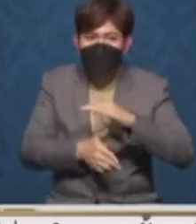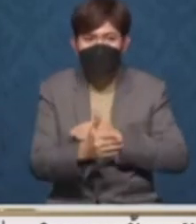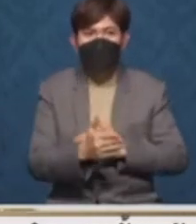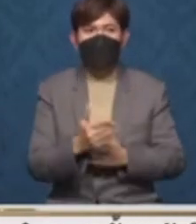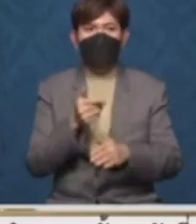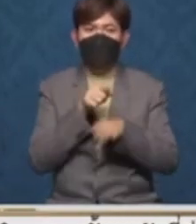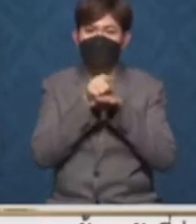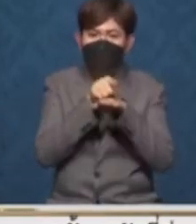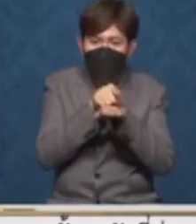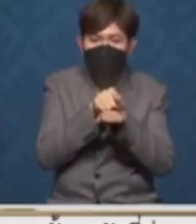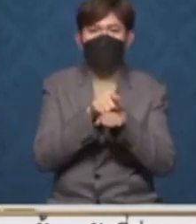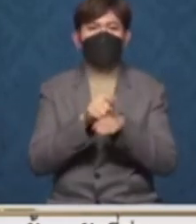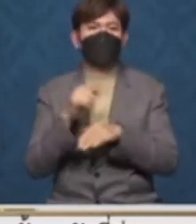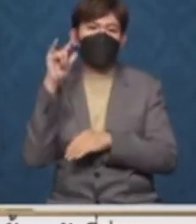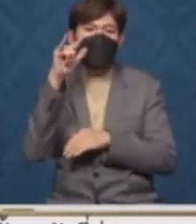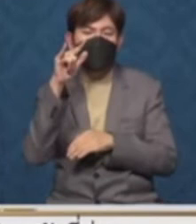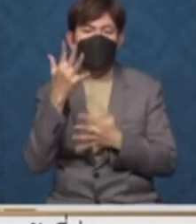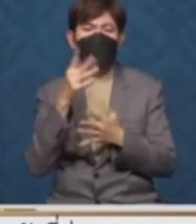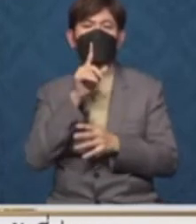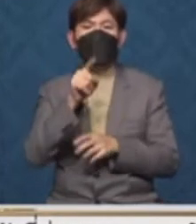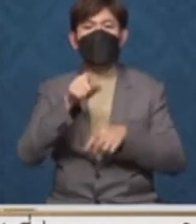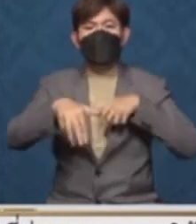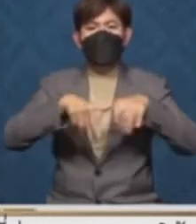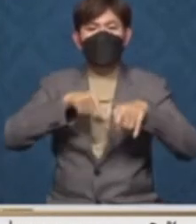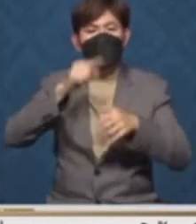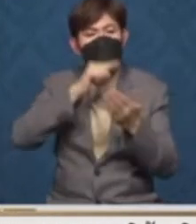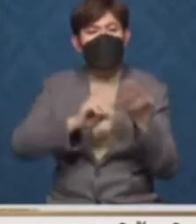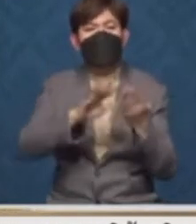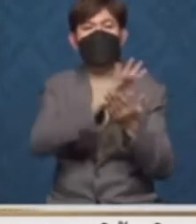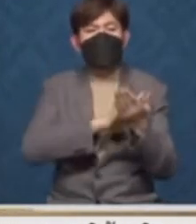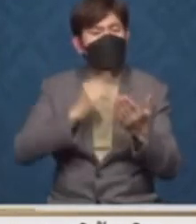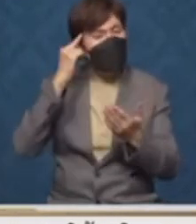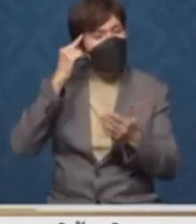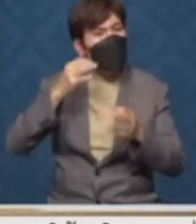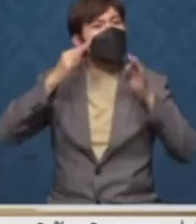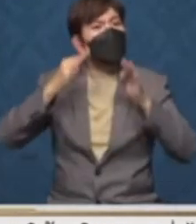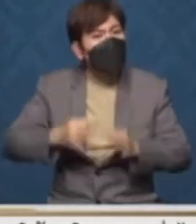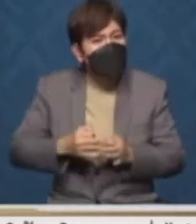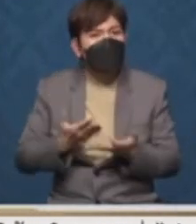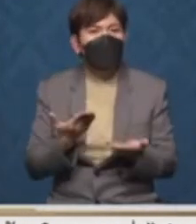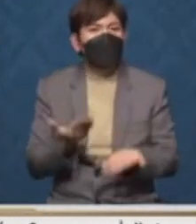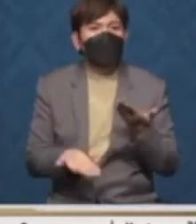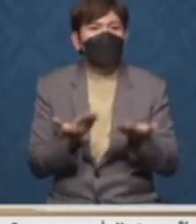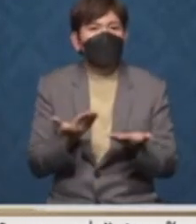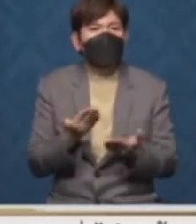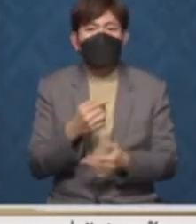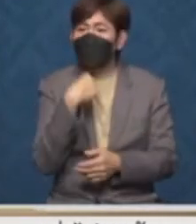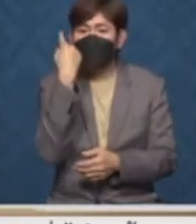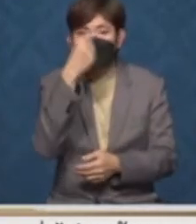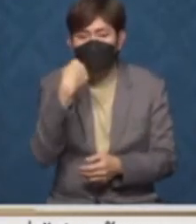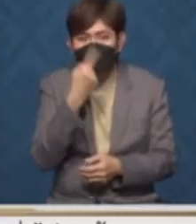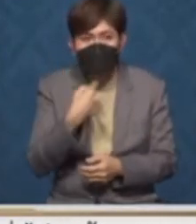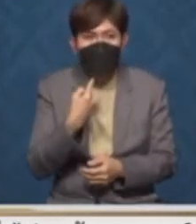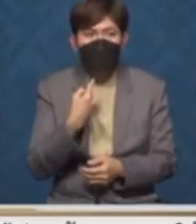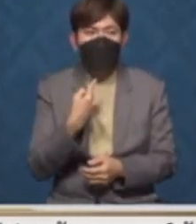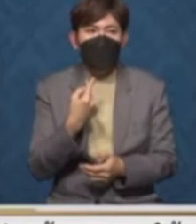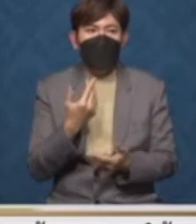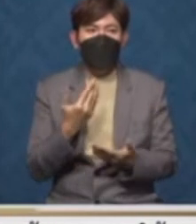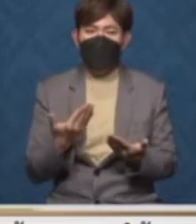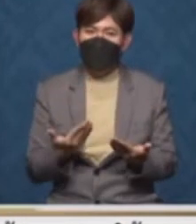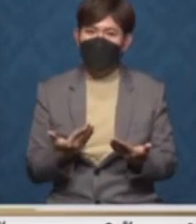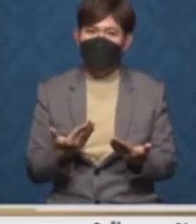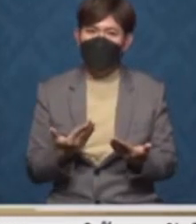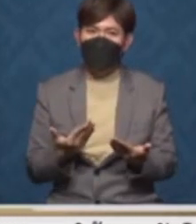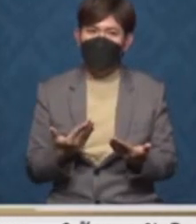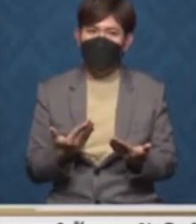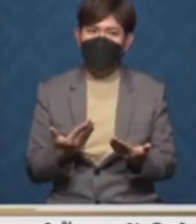องบินอยู่อย่างนี้นะครับแล้วพี่น้องประชาชนทั้งประเทศตัดสินใจเอาเองเลยนะครับว่าใคร ผ